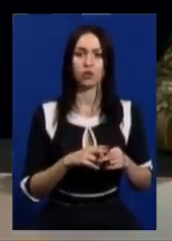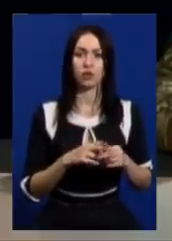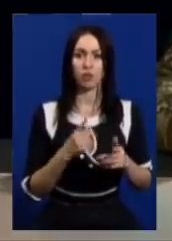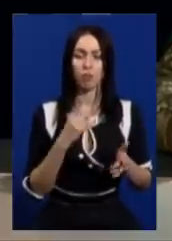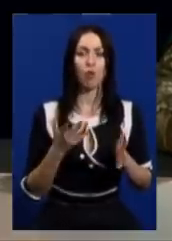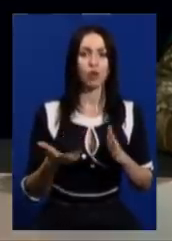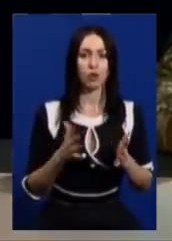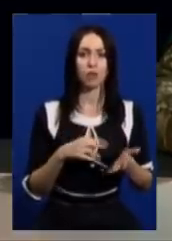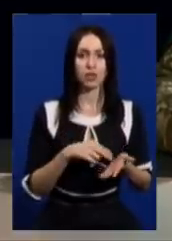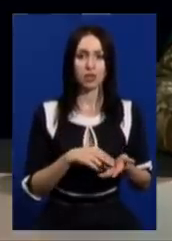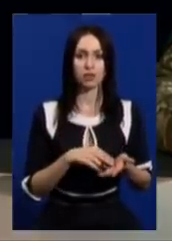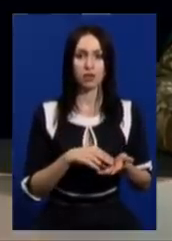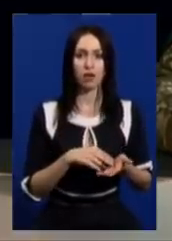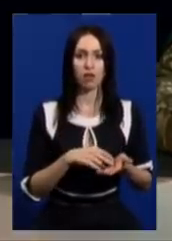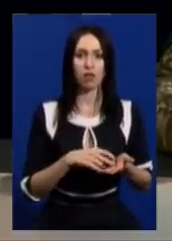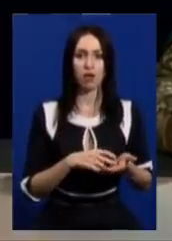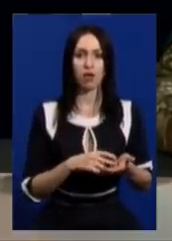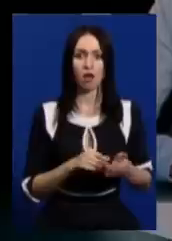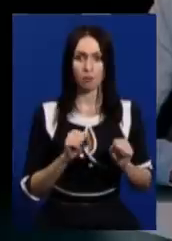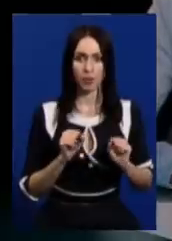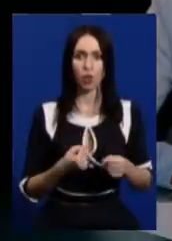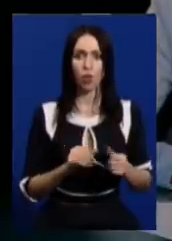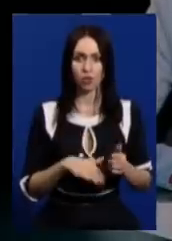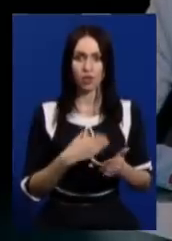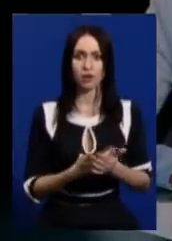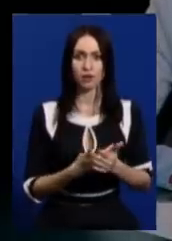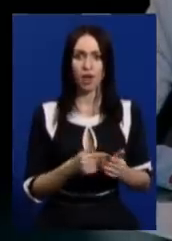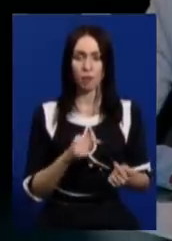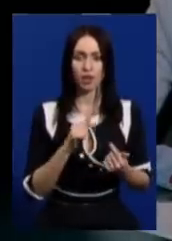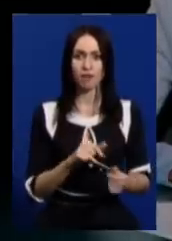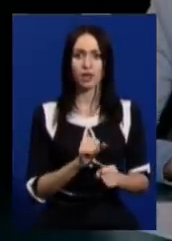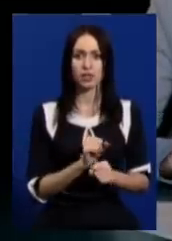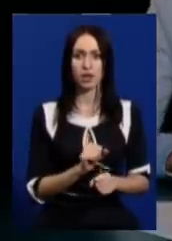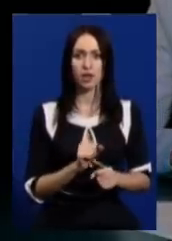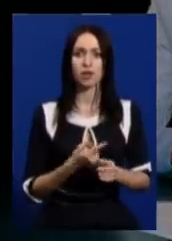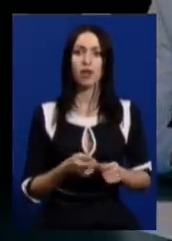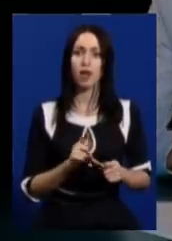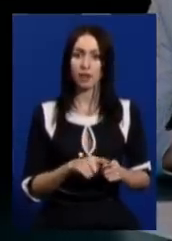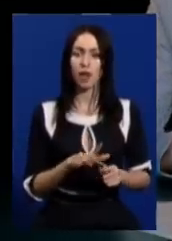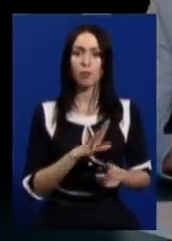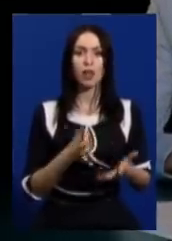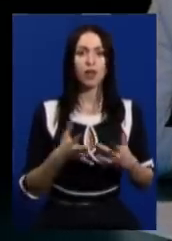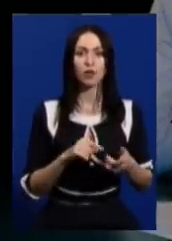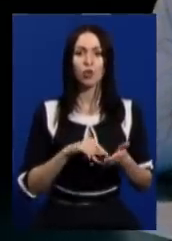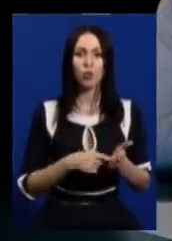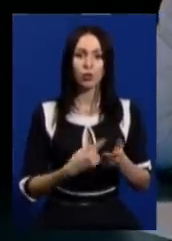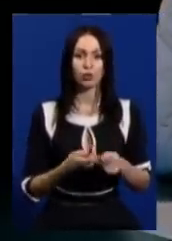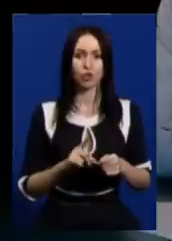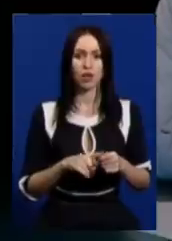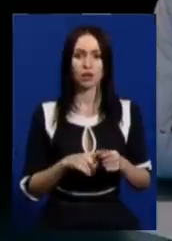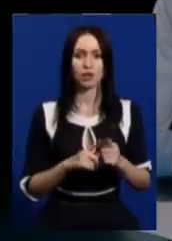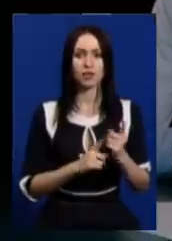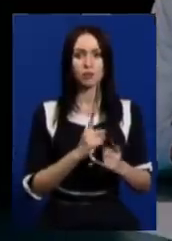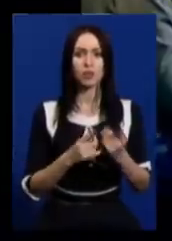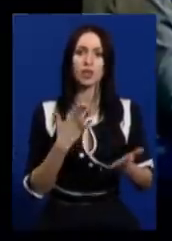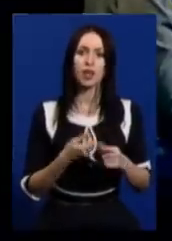более-менее стало пригодным для противостояния. Це були якісь точкові такі зміни,